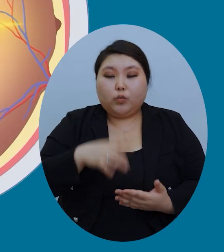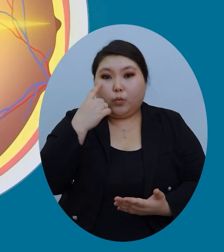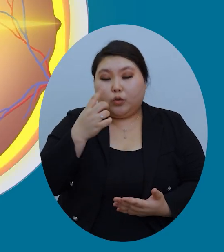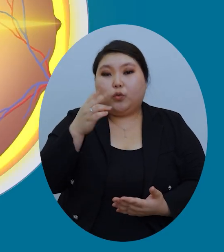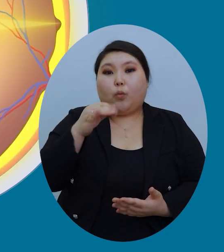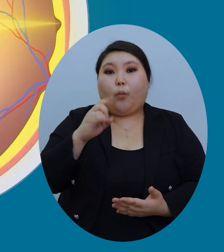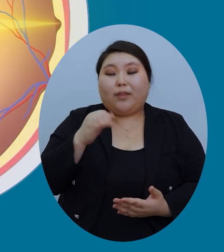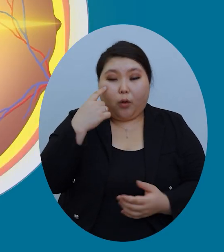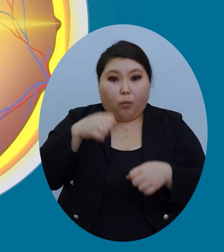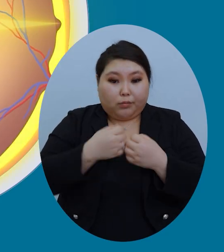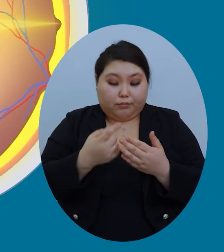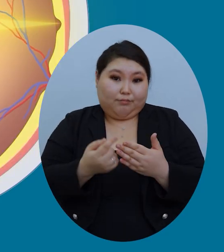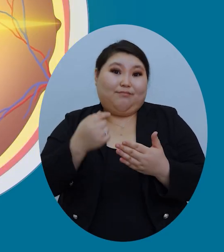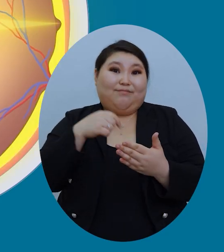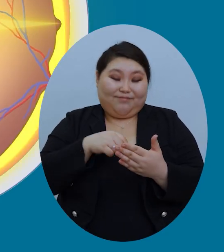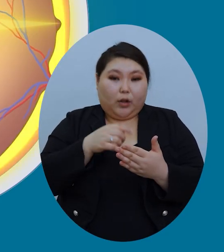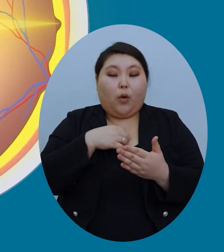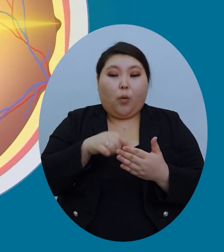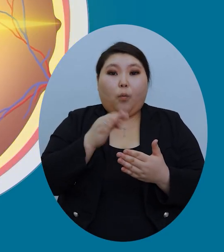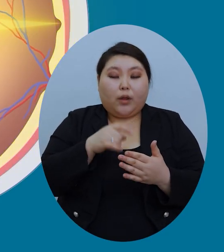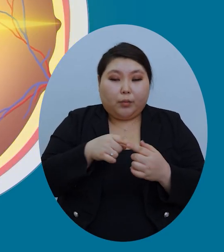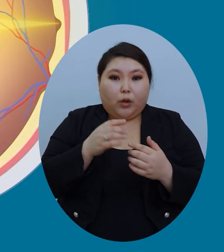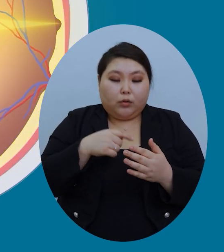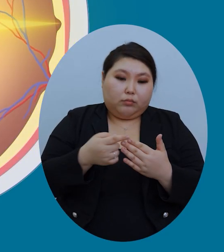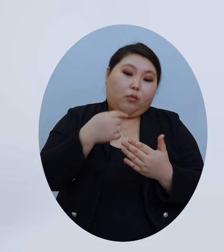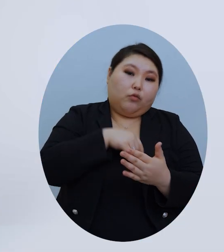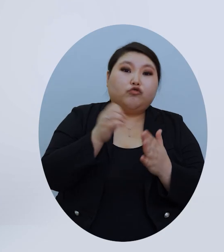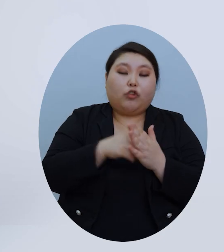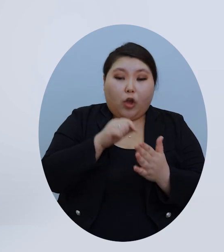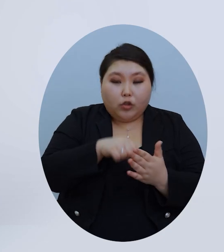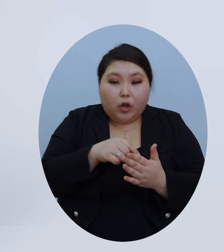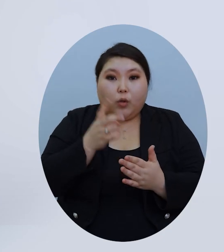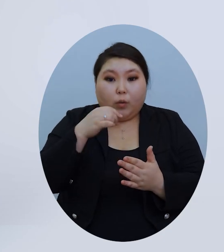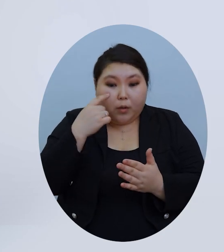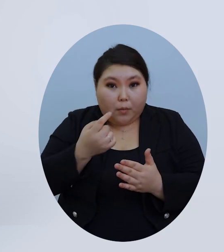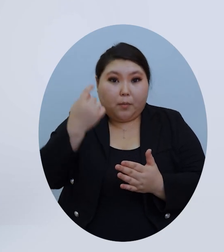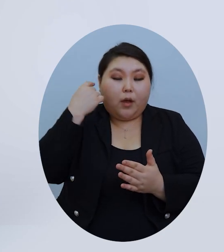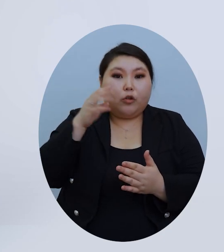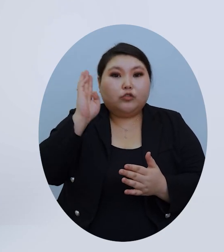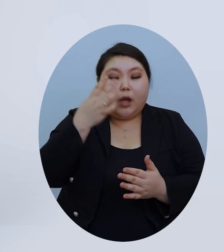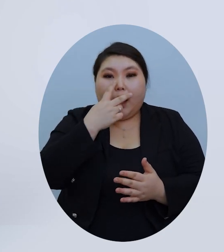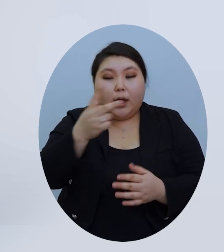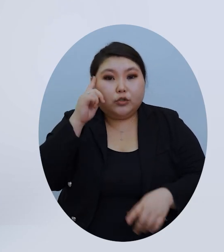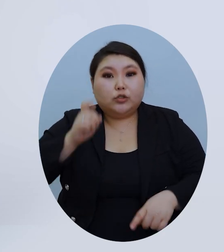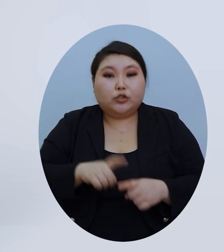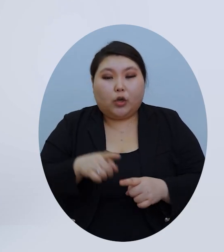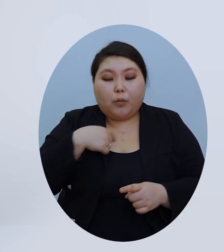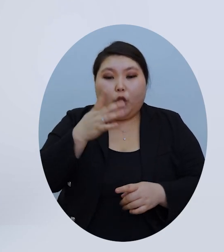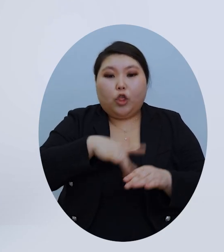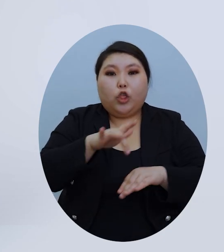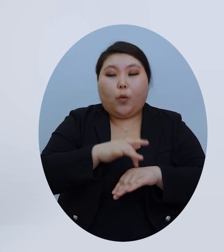тунгалаг орчнуудаар хугараад нүдний торлог бүрхүүлийн эсүүд дээр хүрэх ёстой. Ингэж хүрэхдээ бидний тод харахад зориулагдсан буюу төвийн